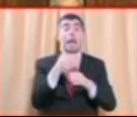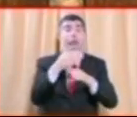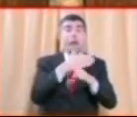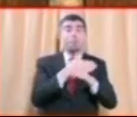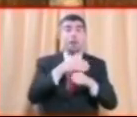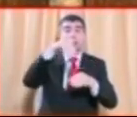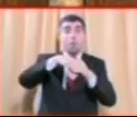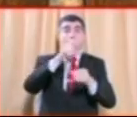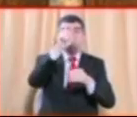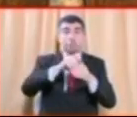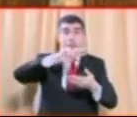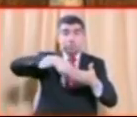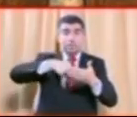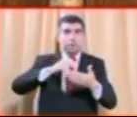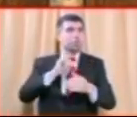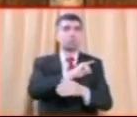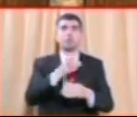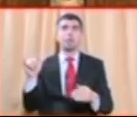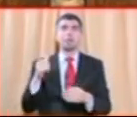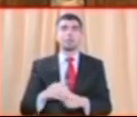ولم يكن موقعاً.